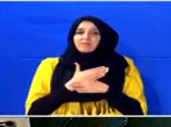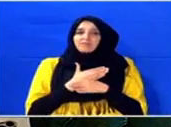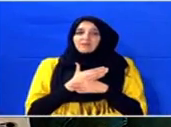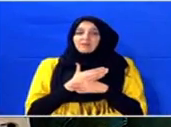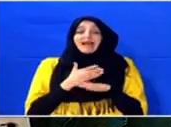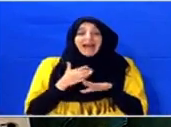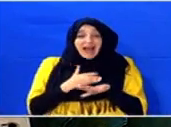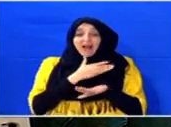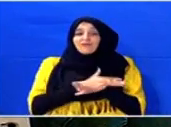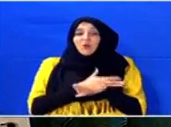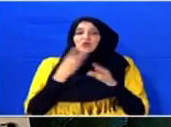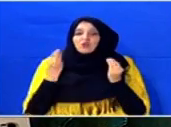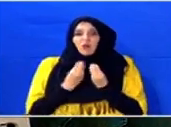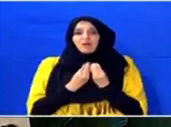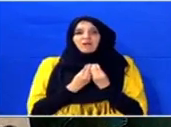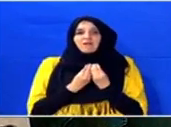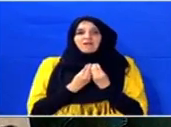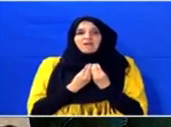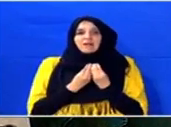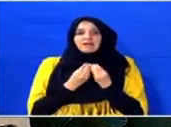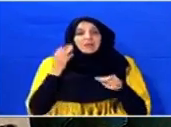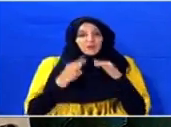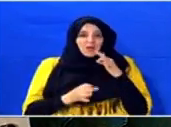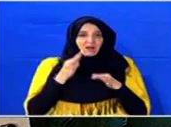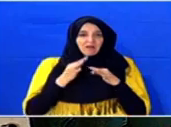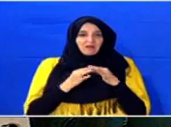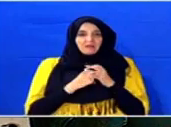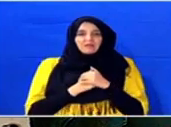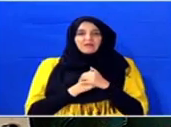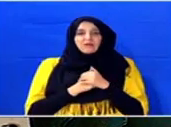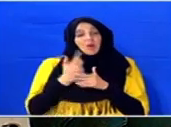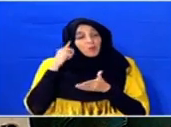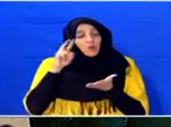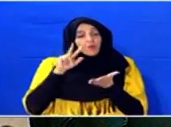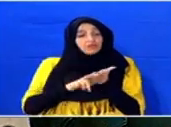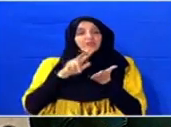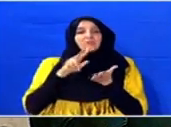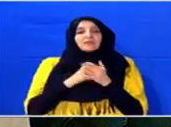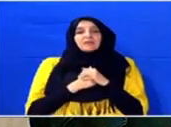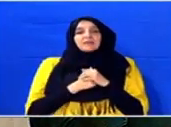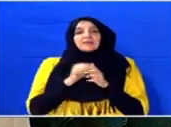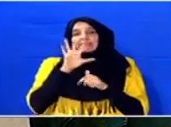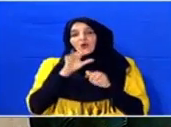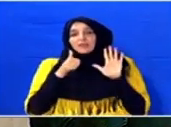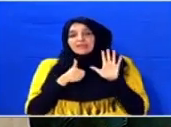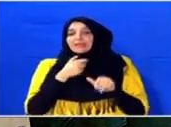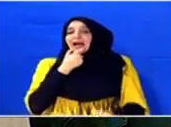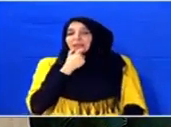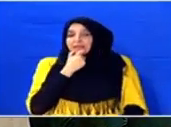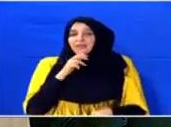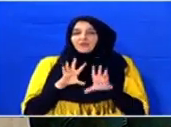قبل جلسه الصلح طبقا للماده 56 اللي هو التحكيم